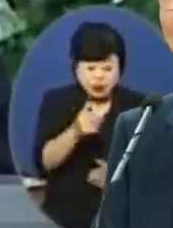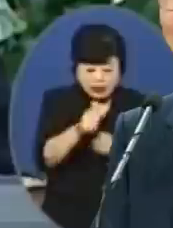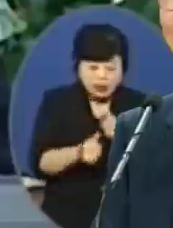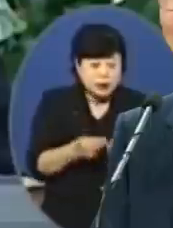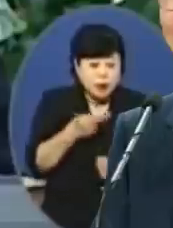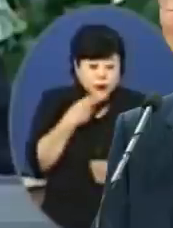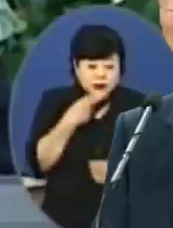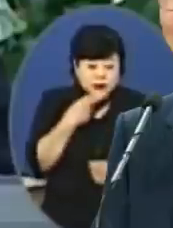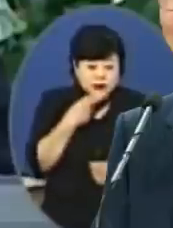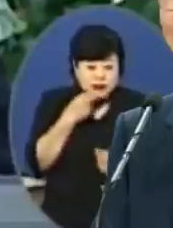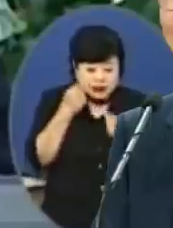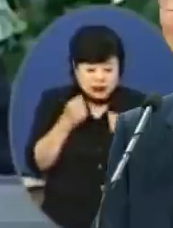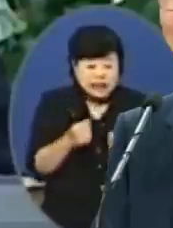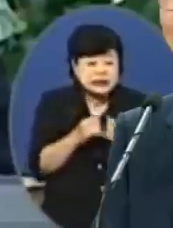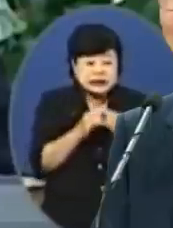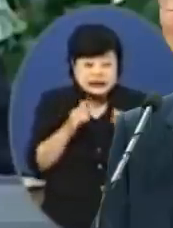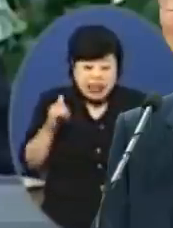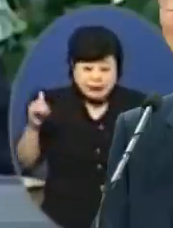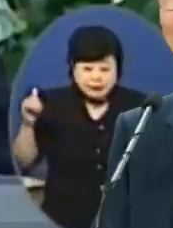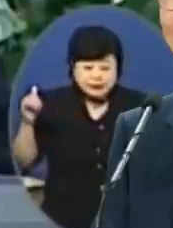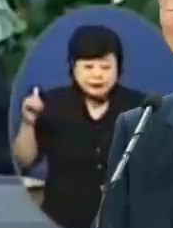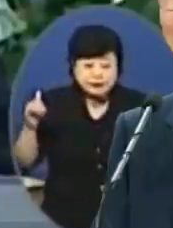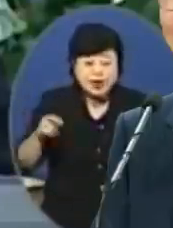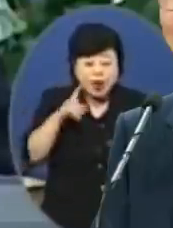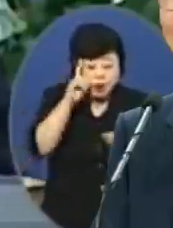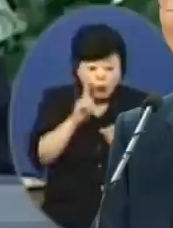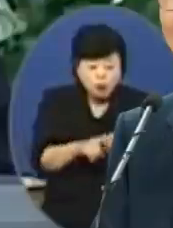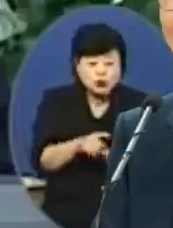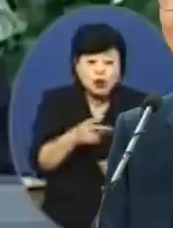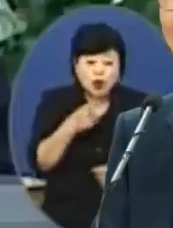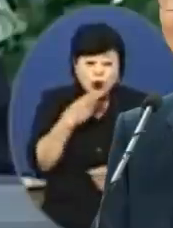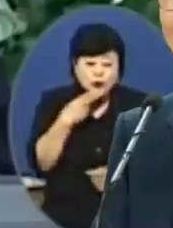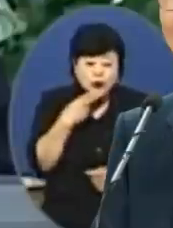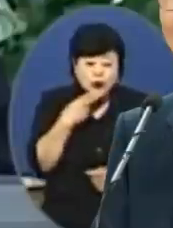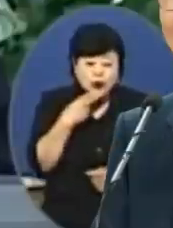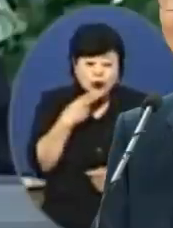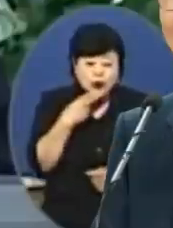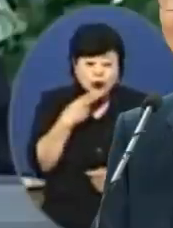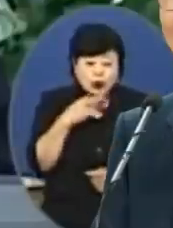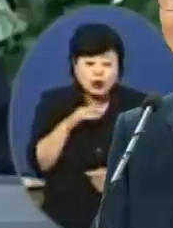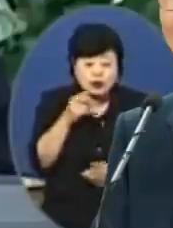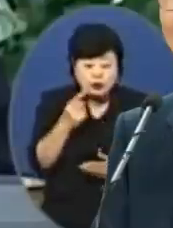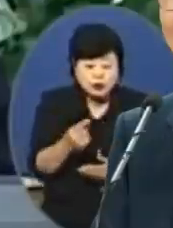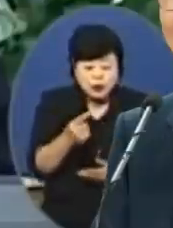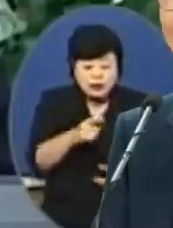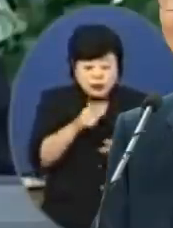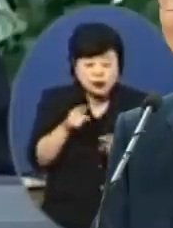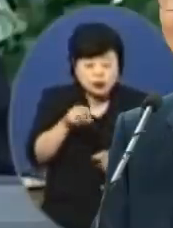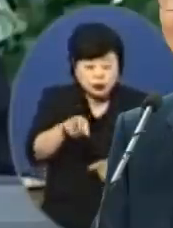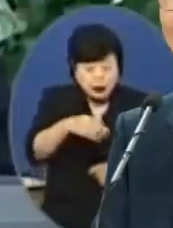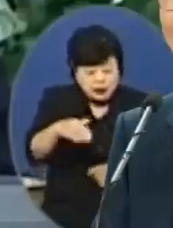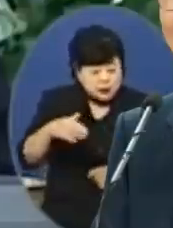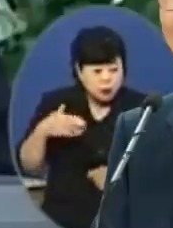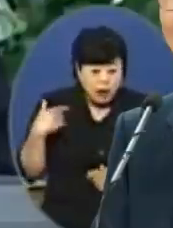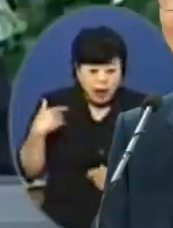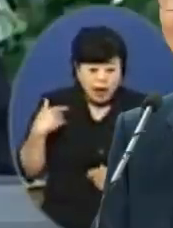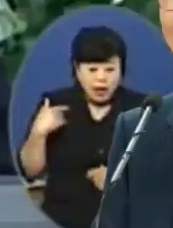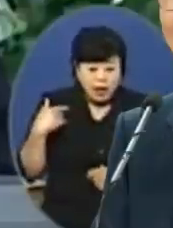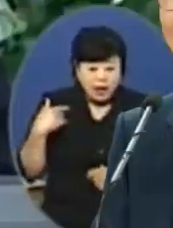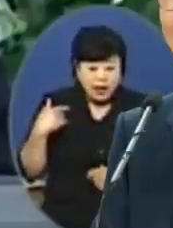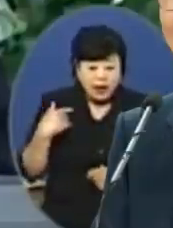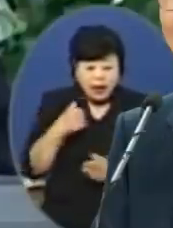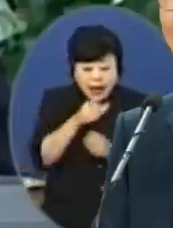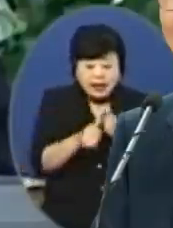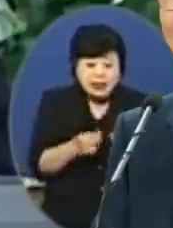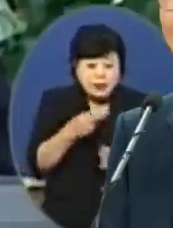하나님 없이 사는 삶은 목적이 없습니다. 어디에서 와서 왜 삶이 어디로 가는지 모르잖아요.